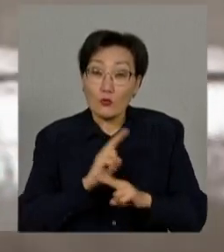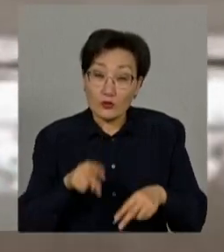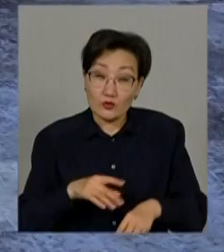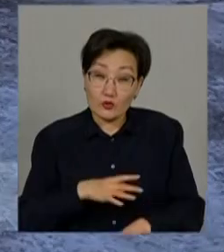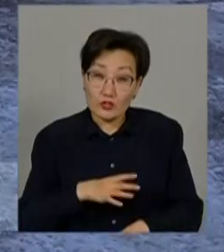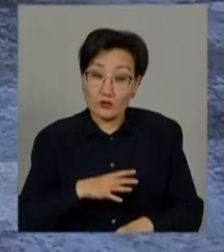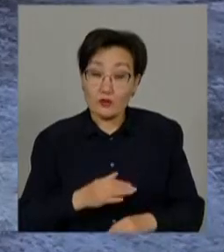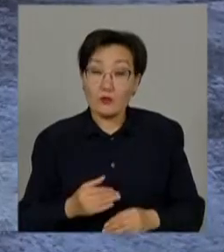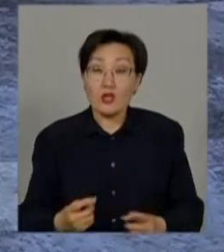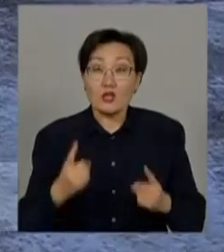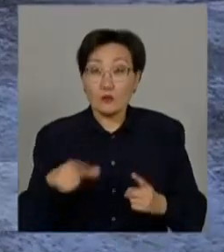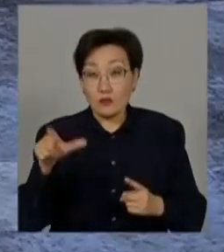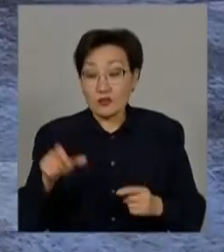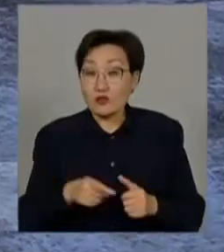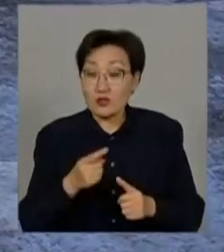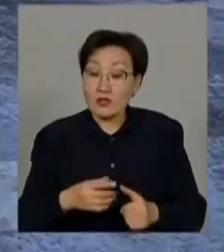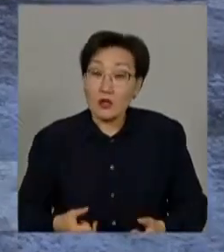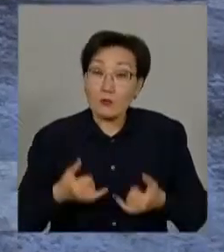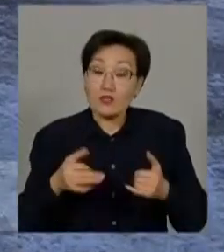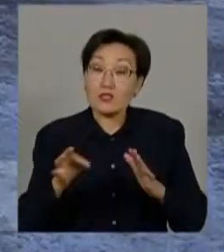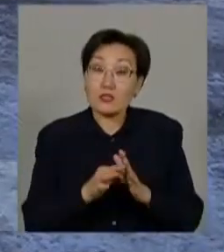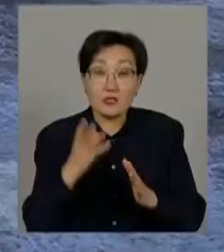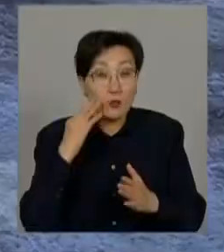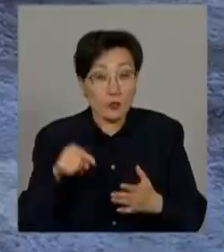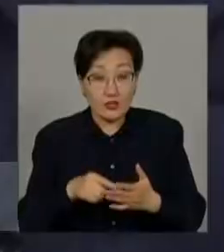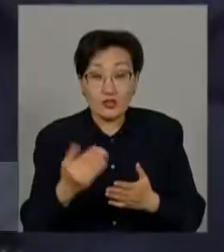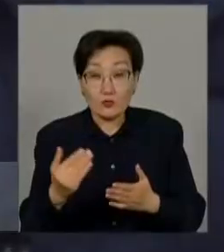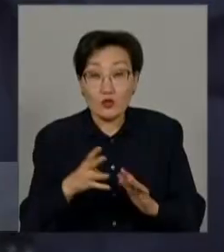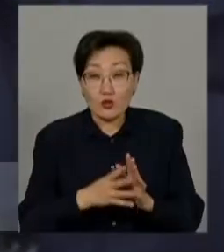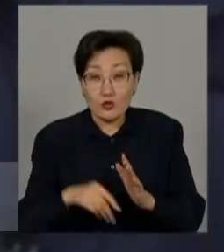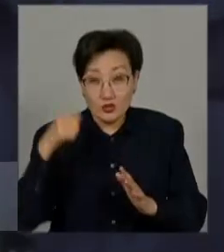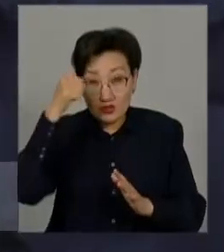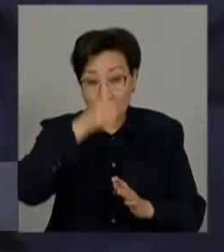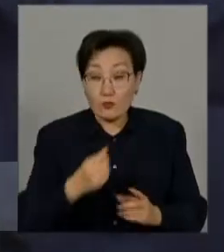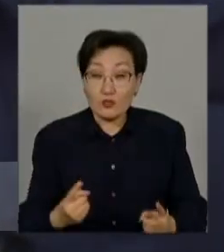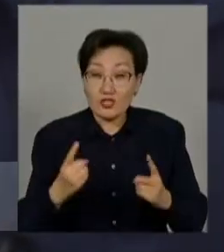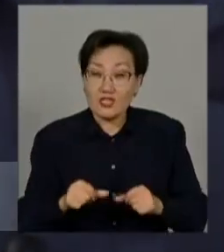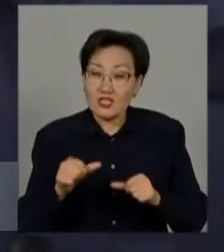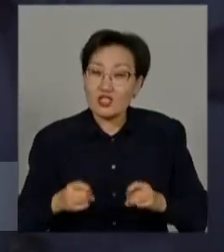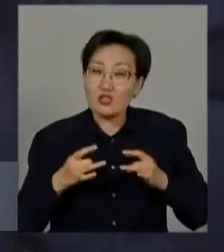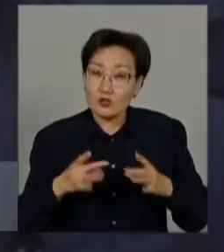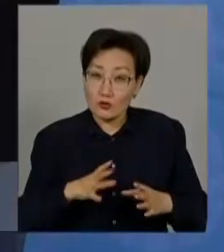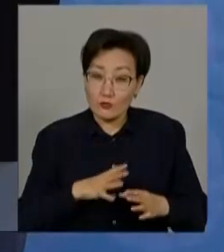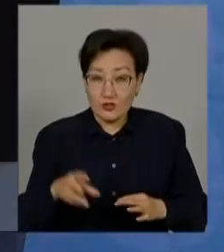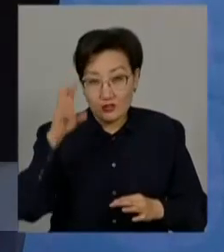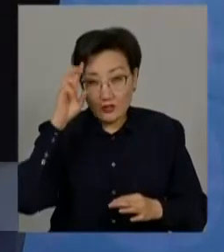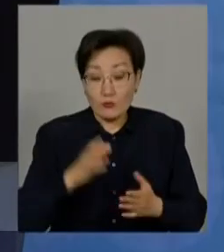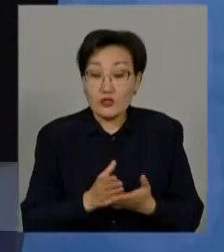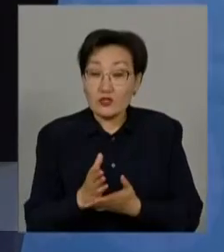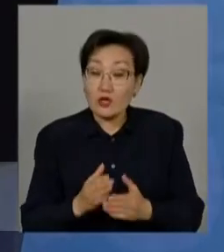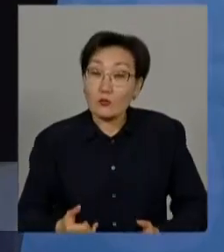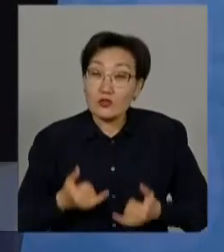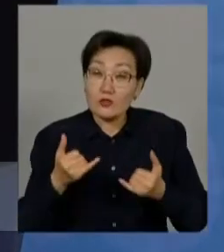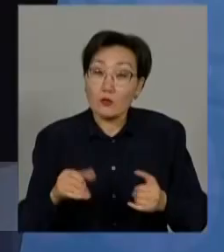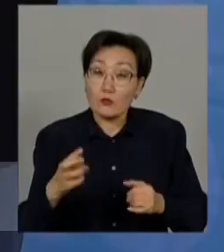озды. Өр тұлғаның есімін ұлықтау мақсатында Алматы қаласы оның 90 жылдық мерейтойын ерекше атап өтті. Мемлекет қайраткерінің